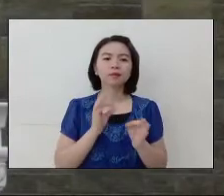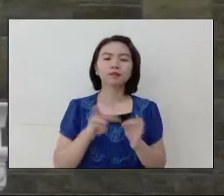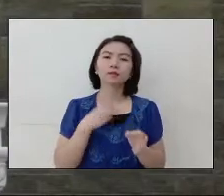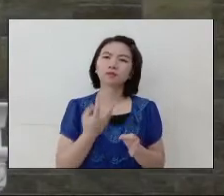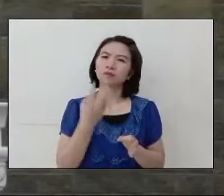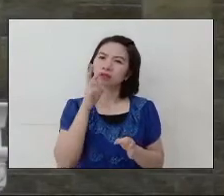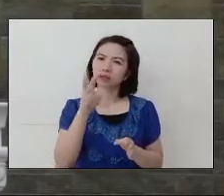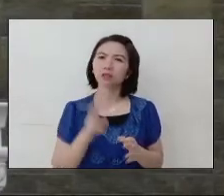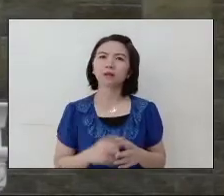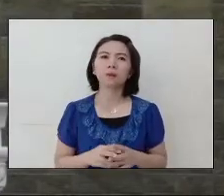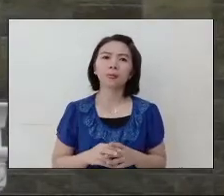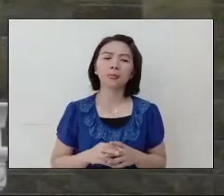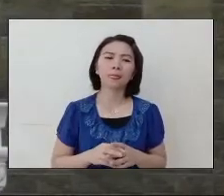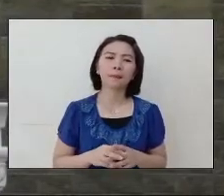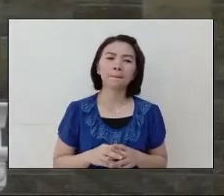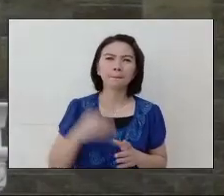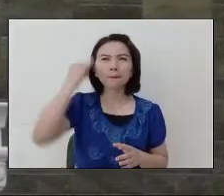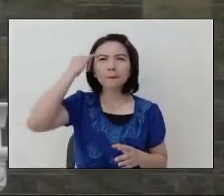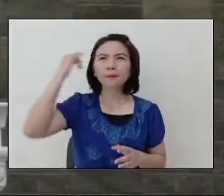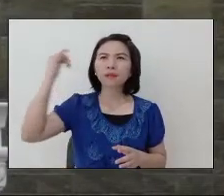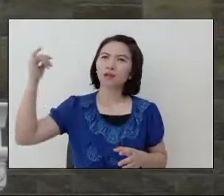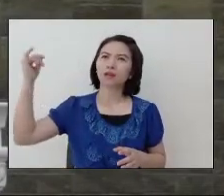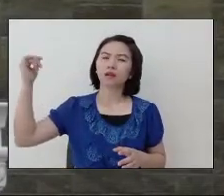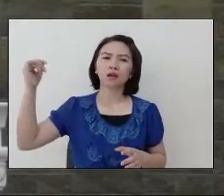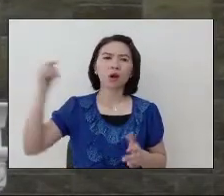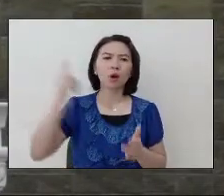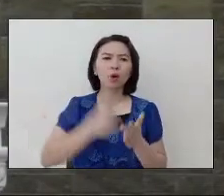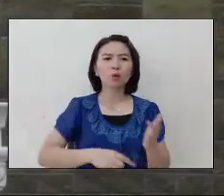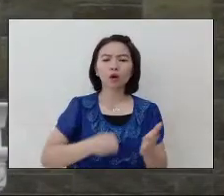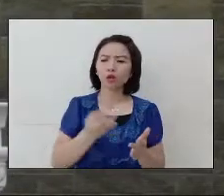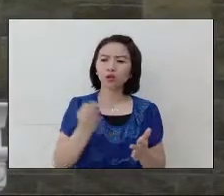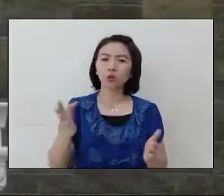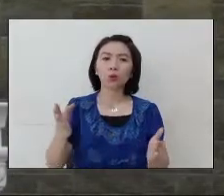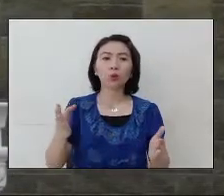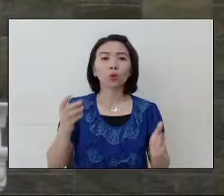imagine niyo kung ano ang mga opposite nito.